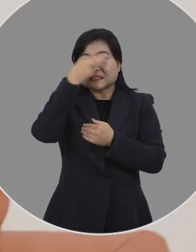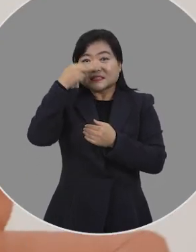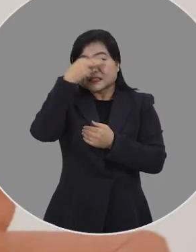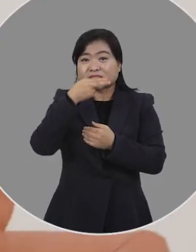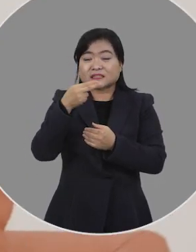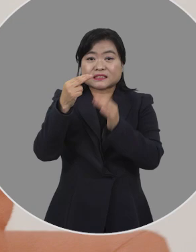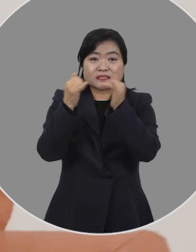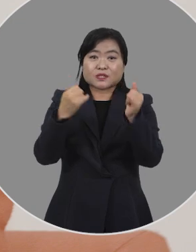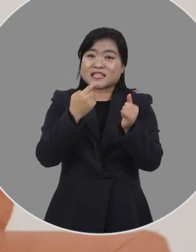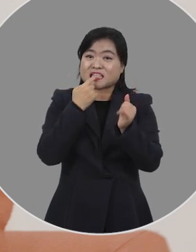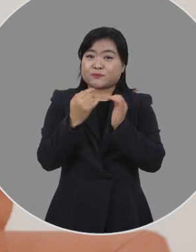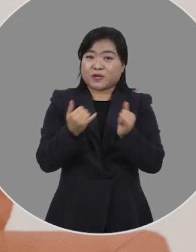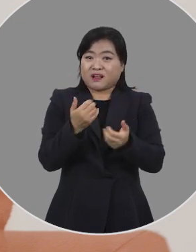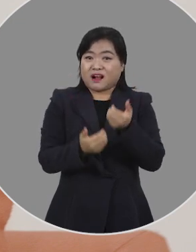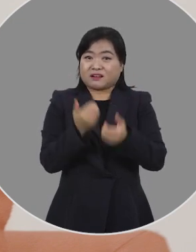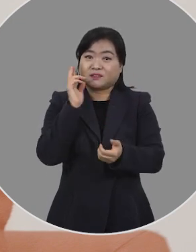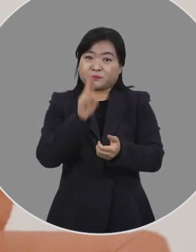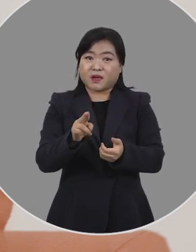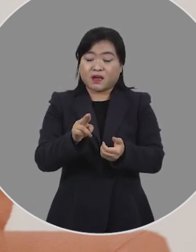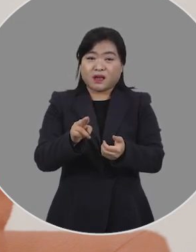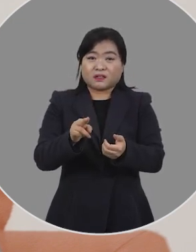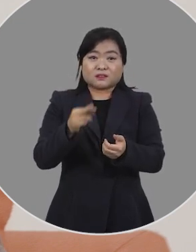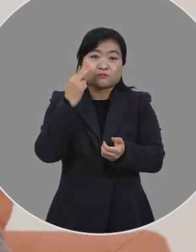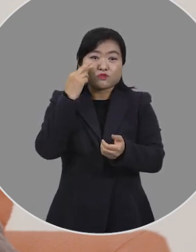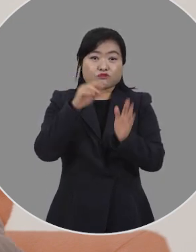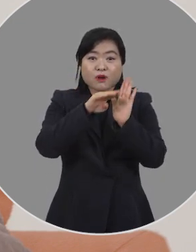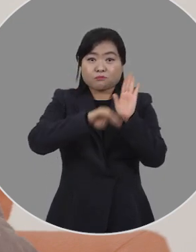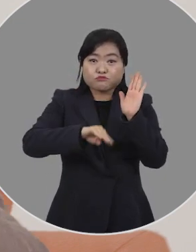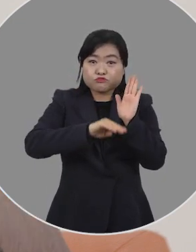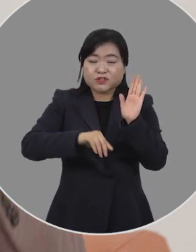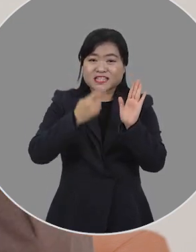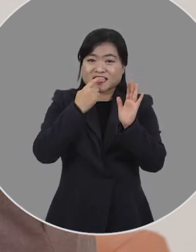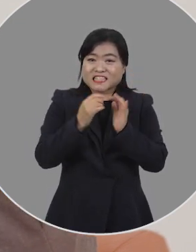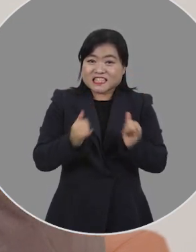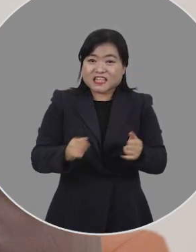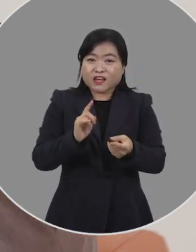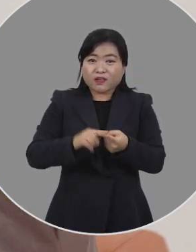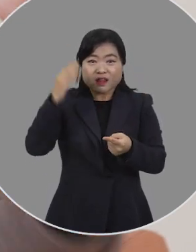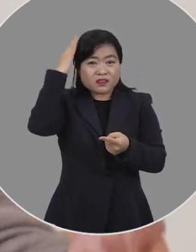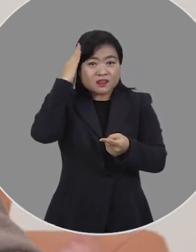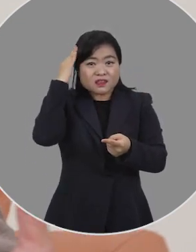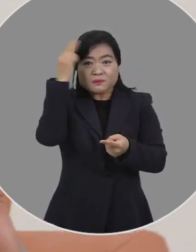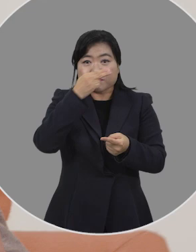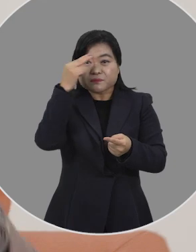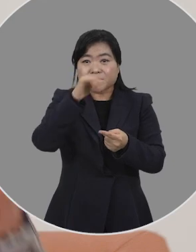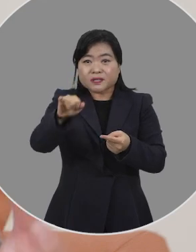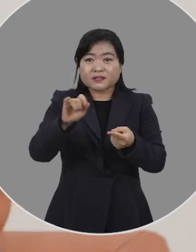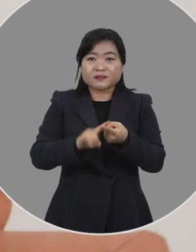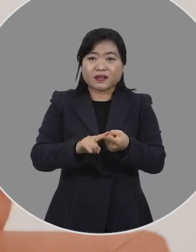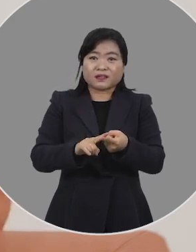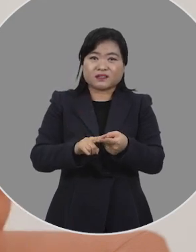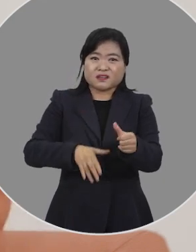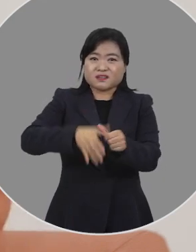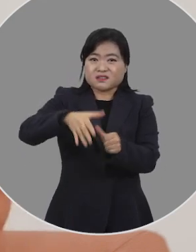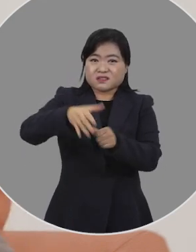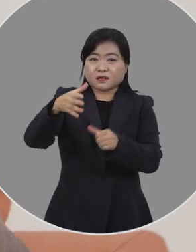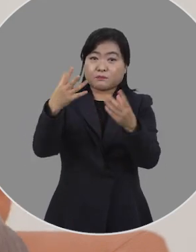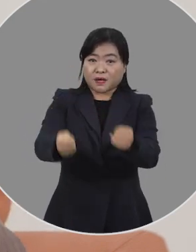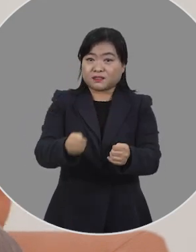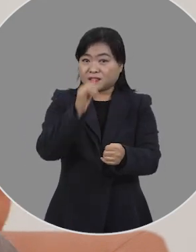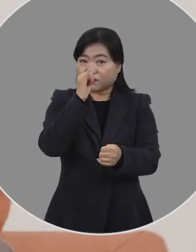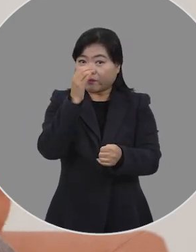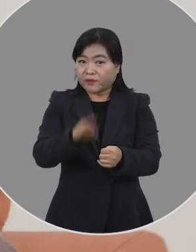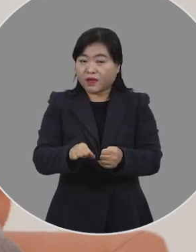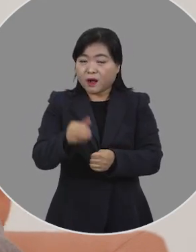갈등이 굉장히 심했고, 특히 미국 남부에서도 그 백인에 의한 흑인들에 대한 어떤 린치 같은 게 굉장히 많이 있었는데,